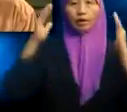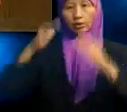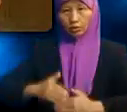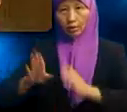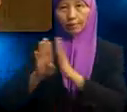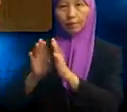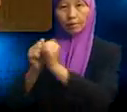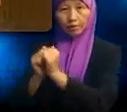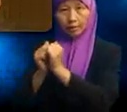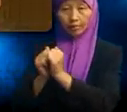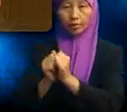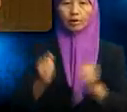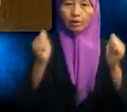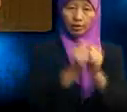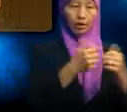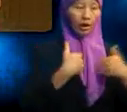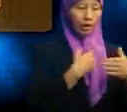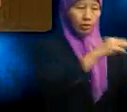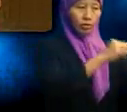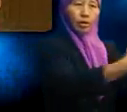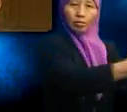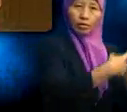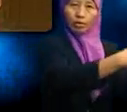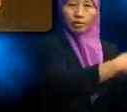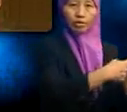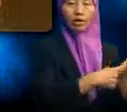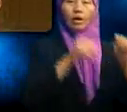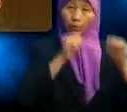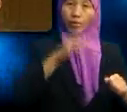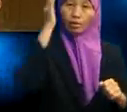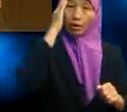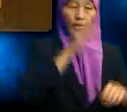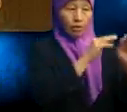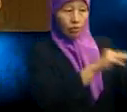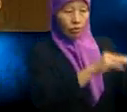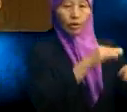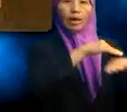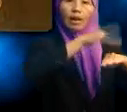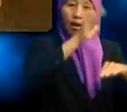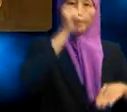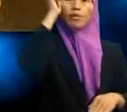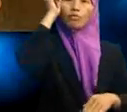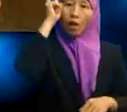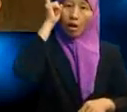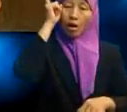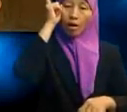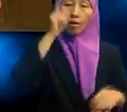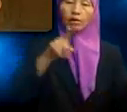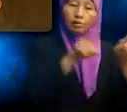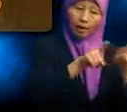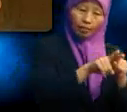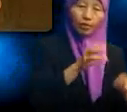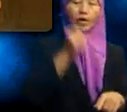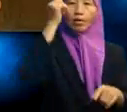jemaah. Dengan adanya perbincangan itu tadi, kita dapati murid-murid lebih memahami persamaan